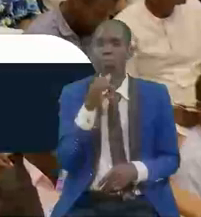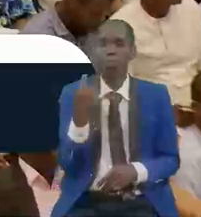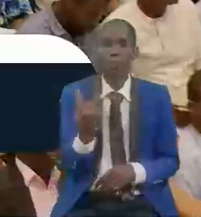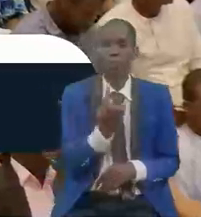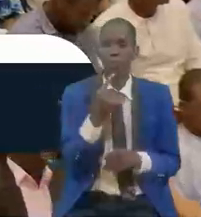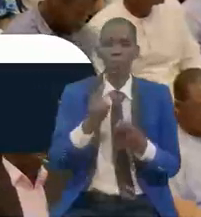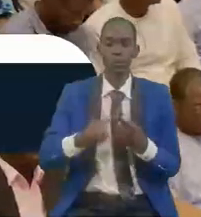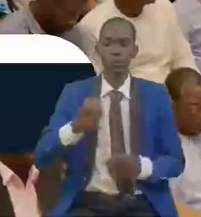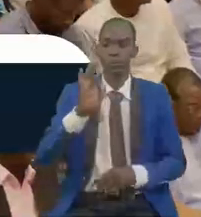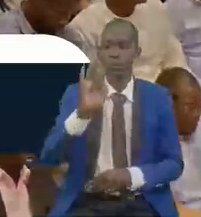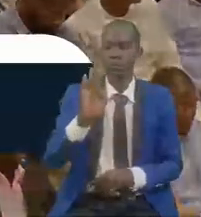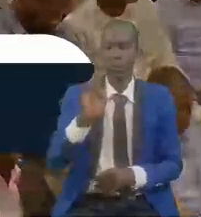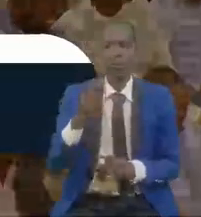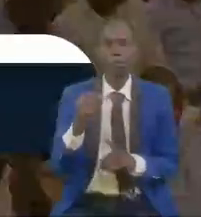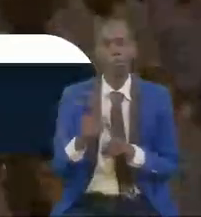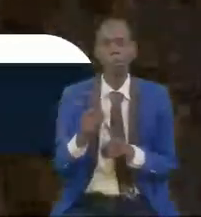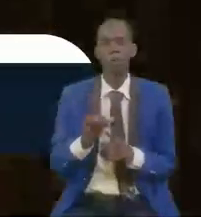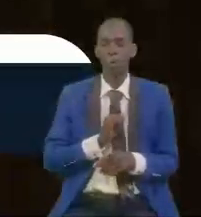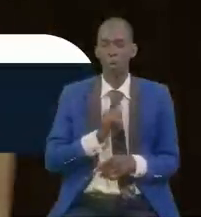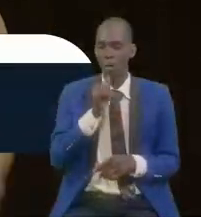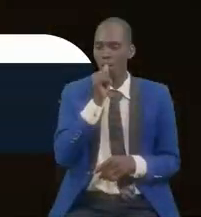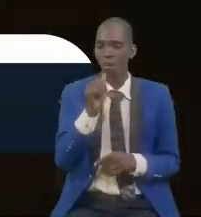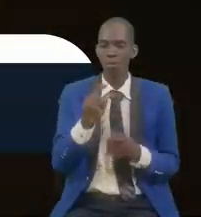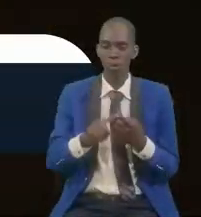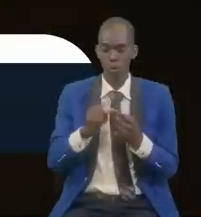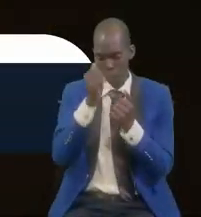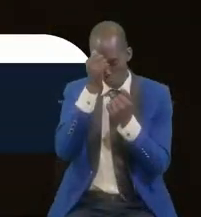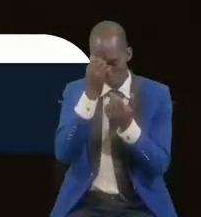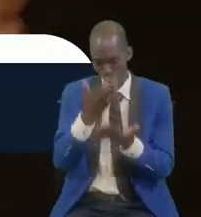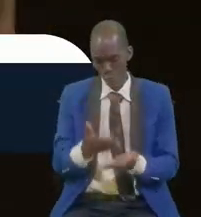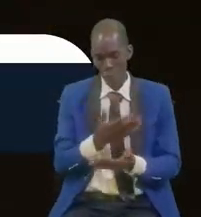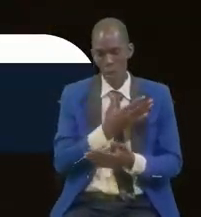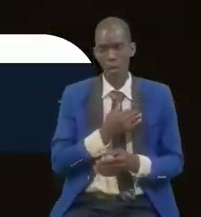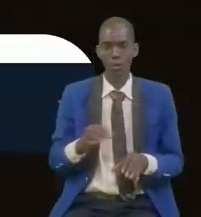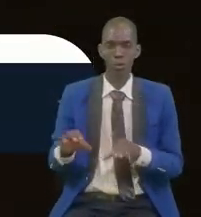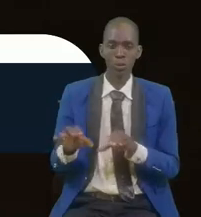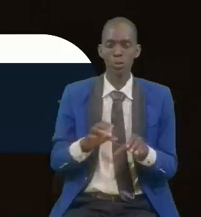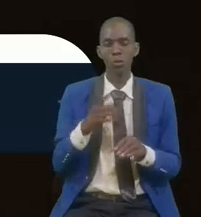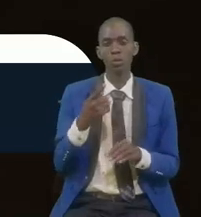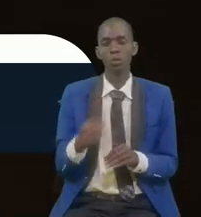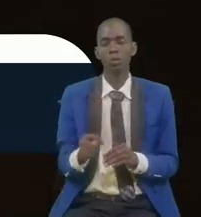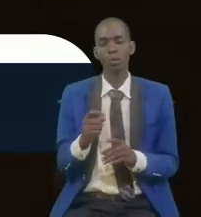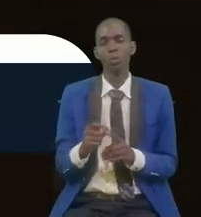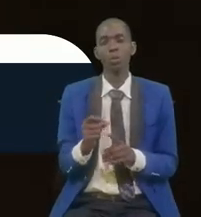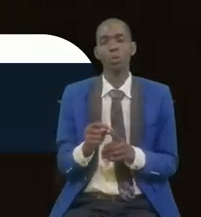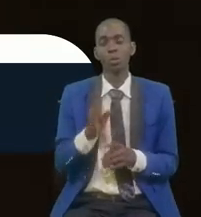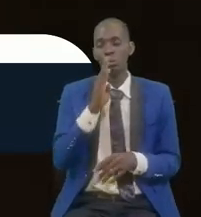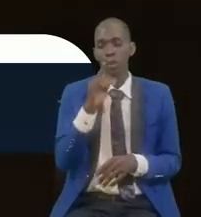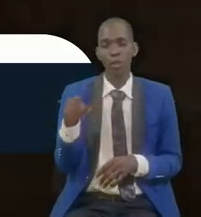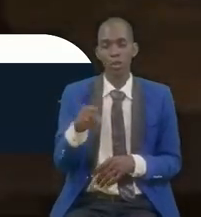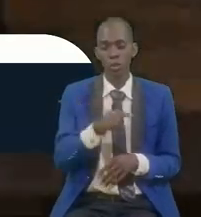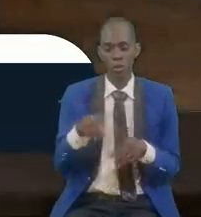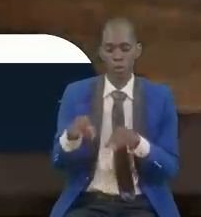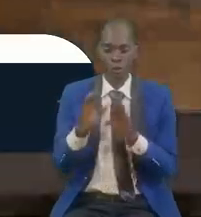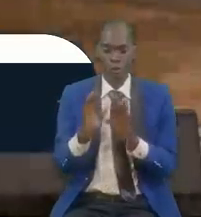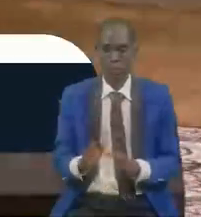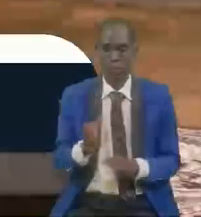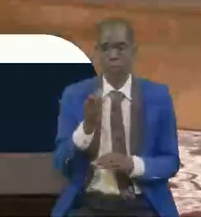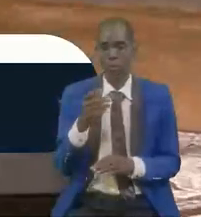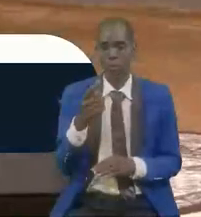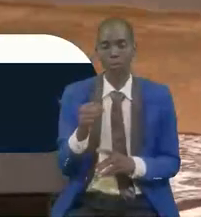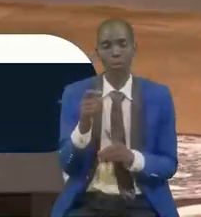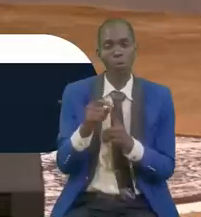seulement être prédicateur, prêcher la parole, je dois obéir à la parole. Prêcher, c'est